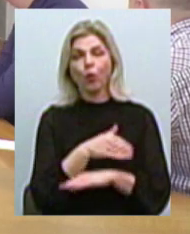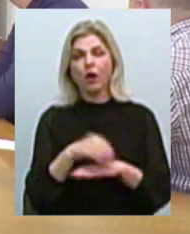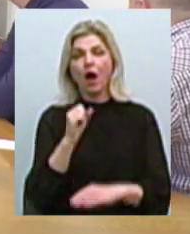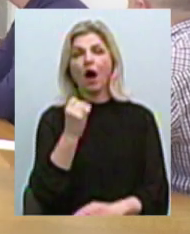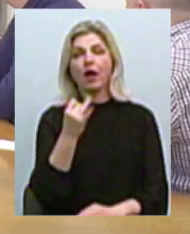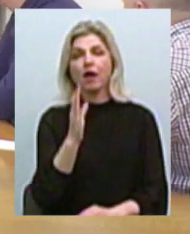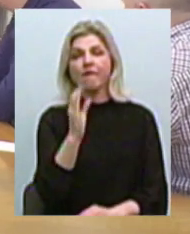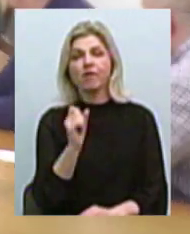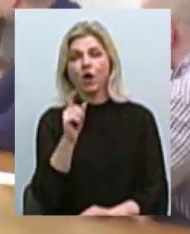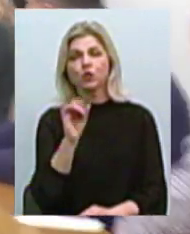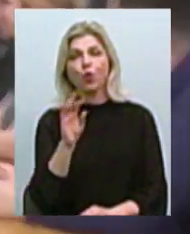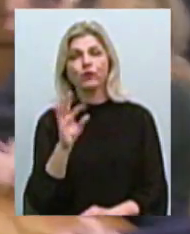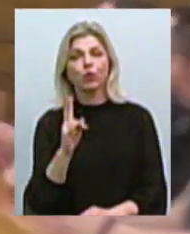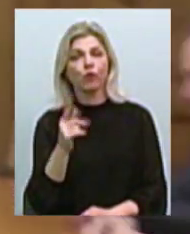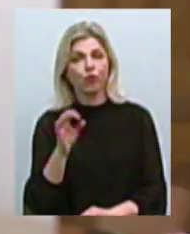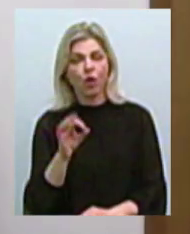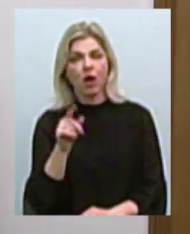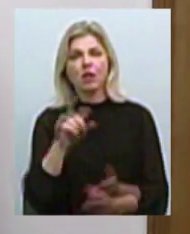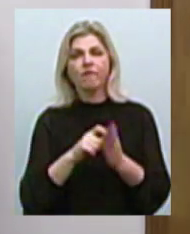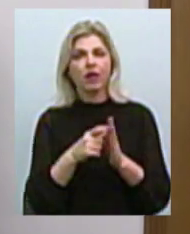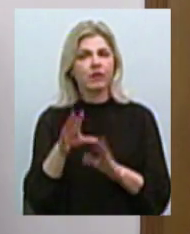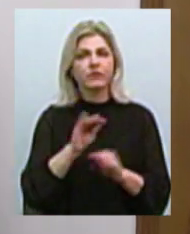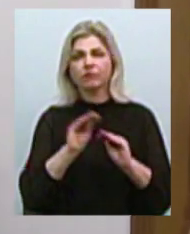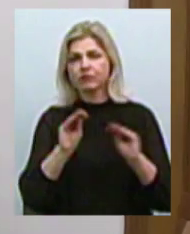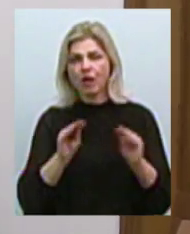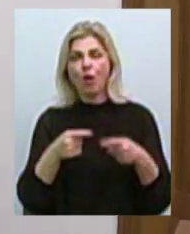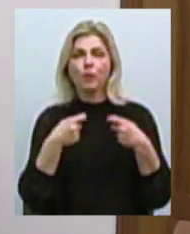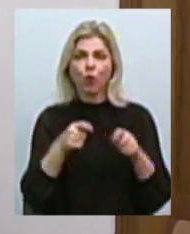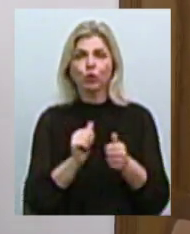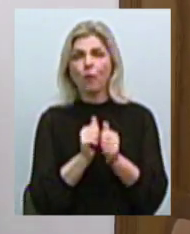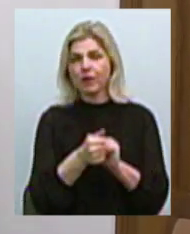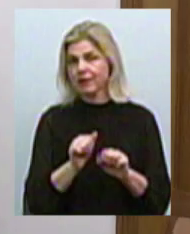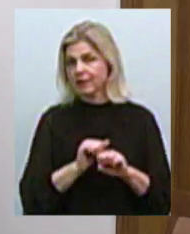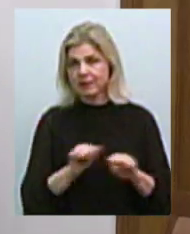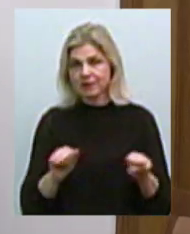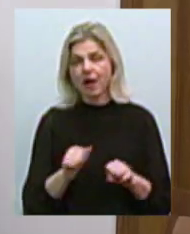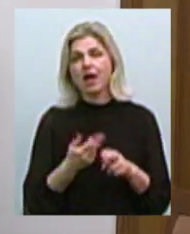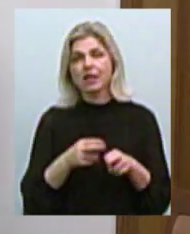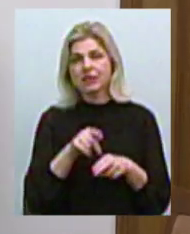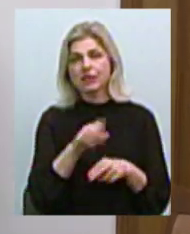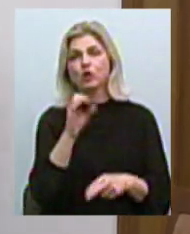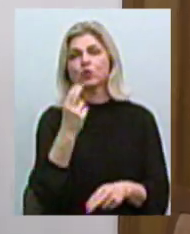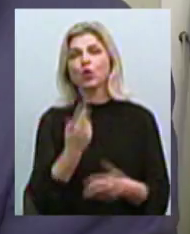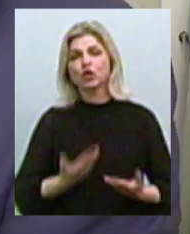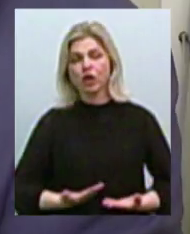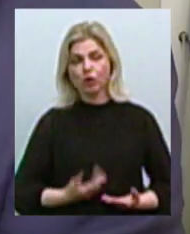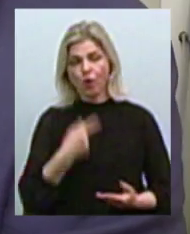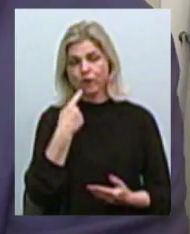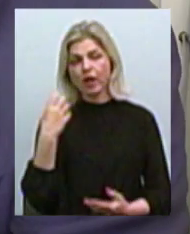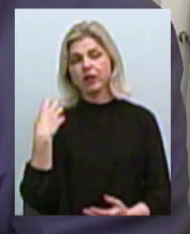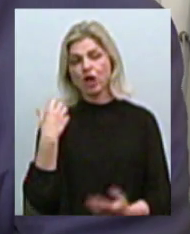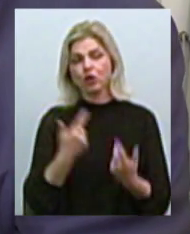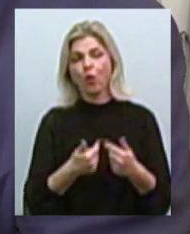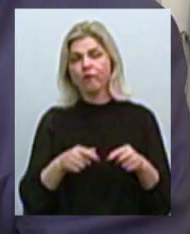Айвазовського. Квартири обладнані всім необхідним. Продати або обміняти не можна, адже це соціальне житло, говорить начальник